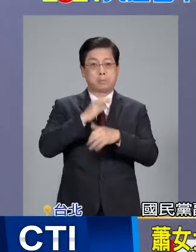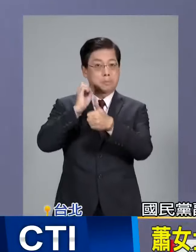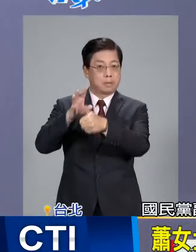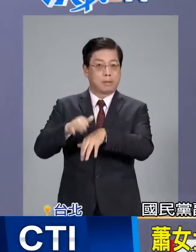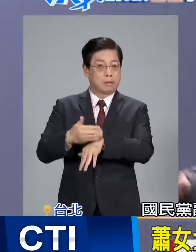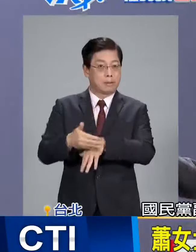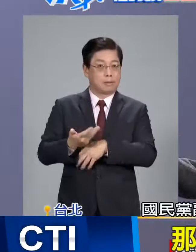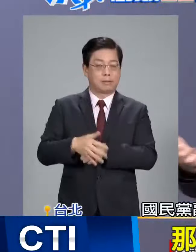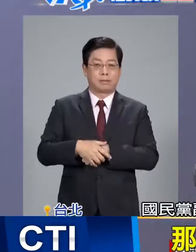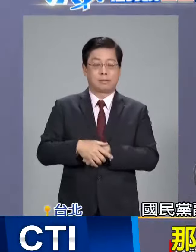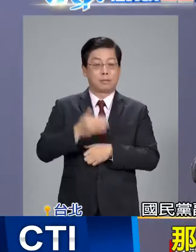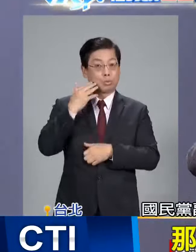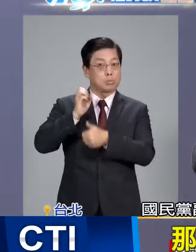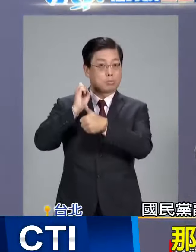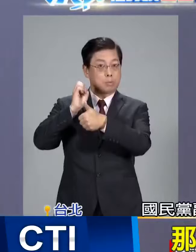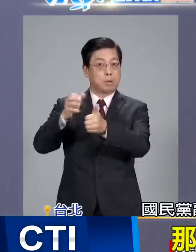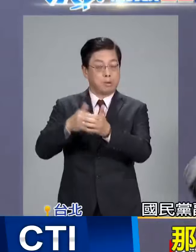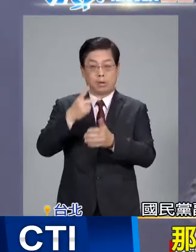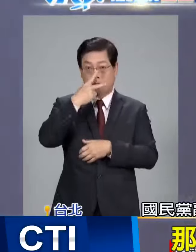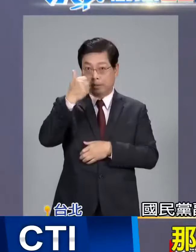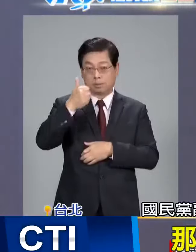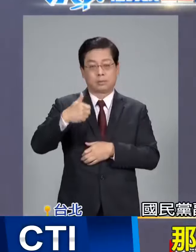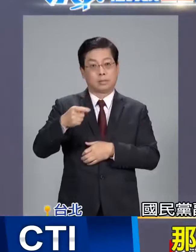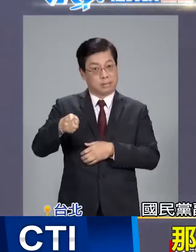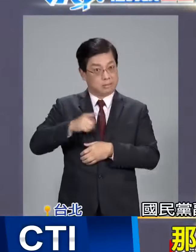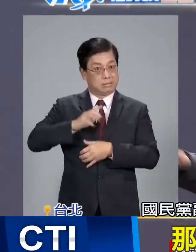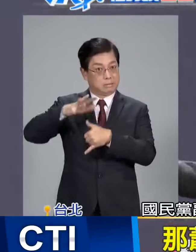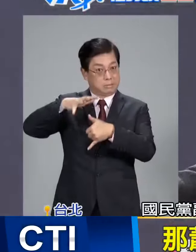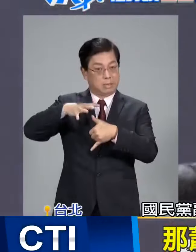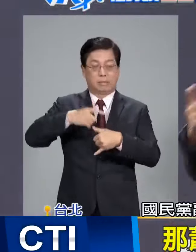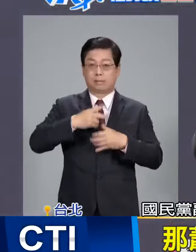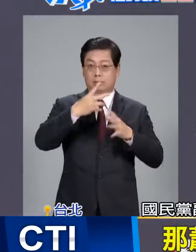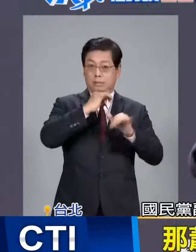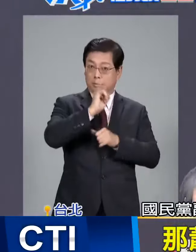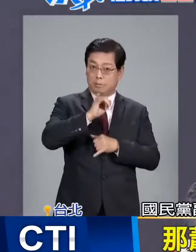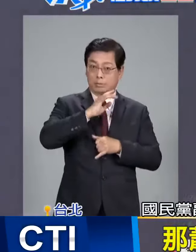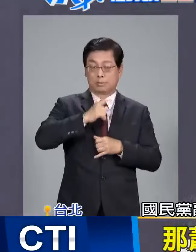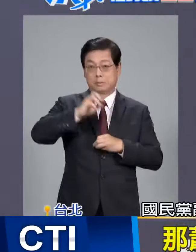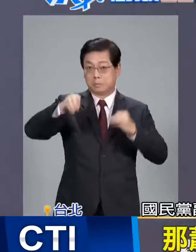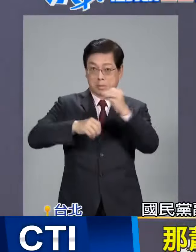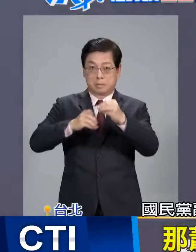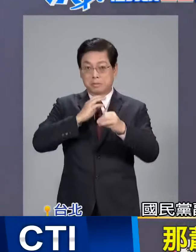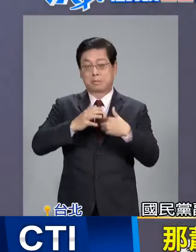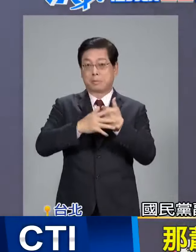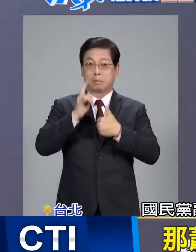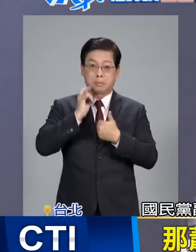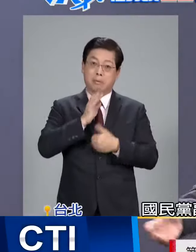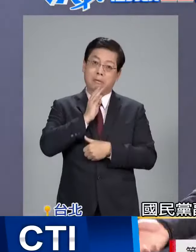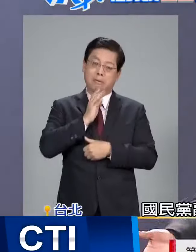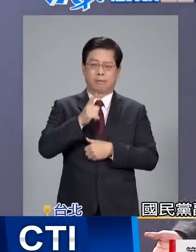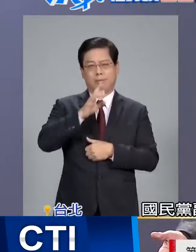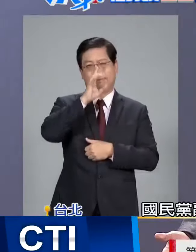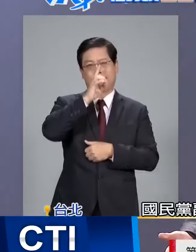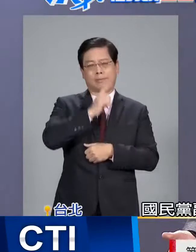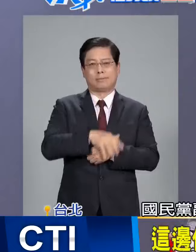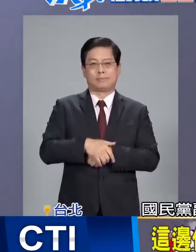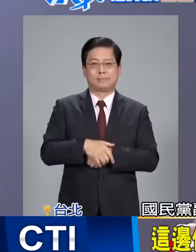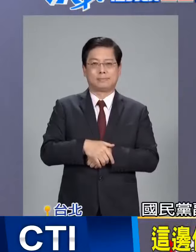吗？那提供了，赖清德就是傀儡吗？那萧女士就是赖清德的保姆吗？这很奇怪